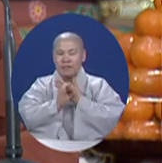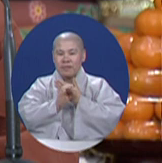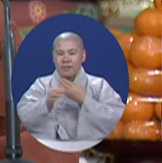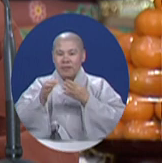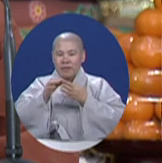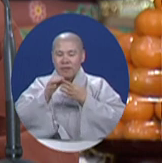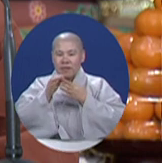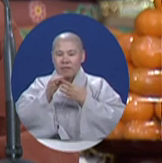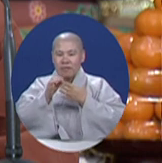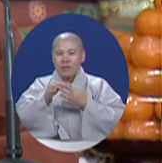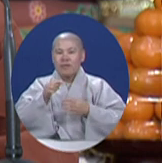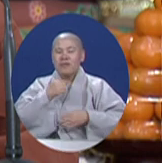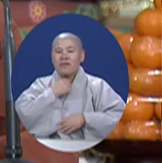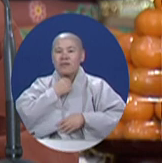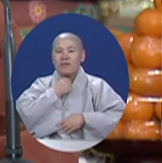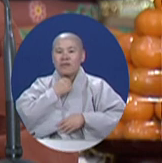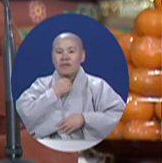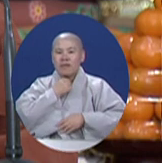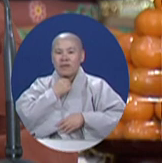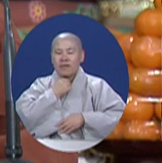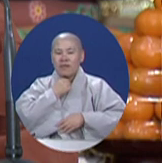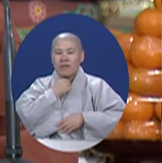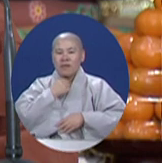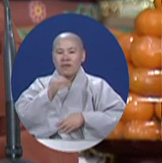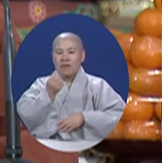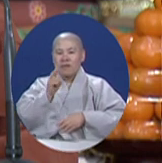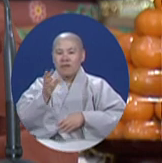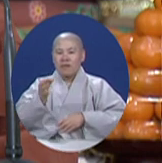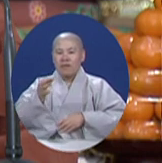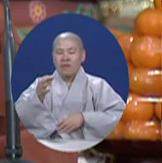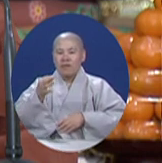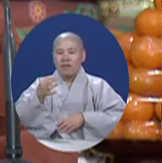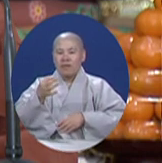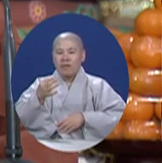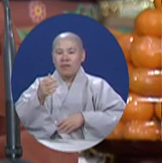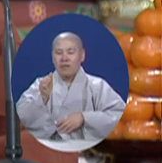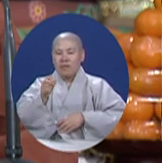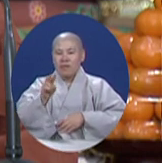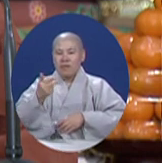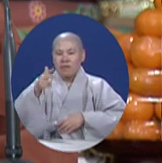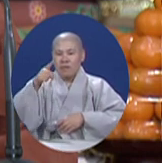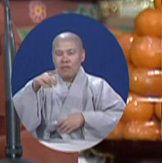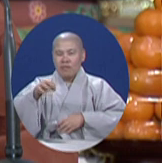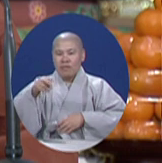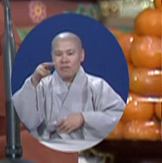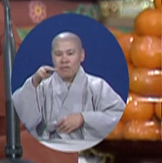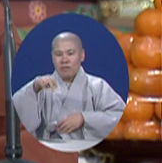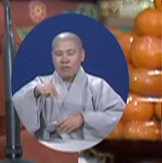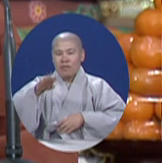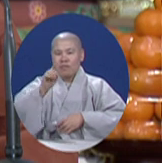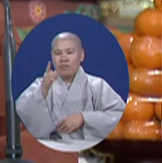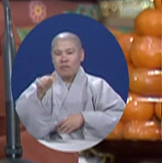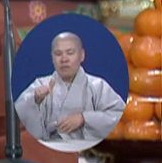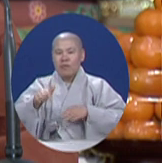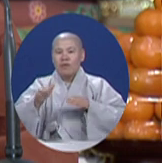첫 번째 염원은 현증수복입니다. 현세에 수명과